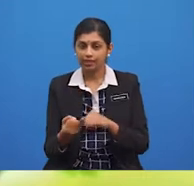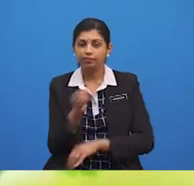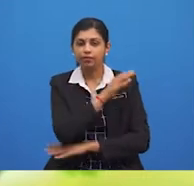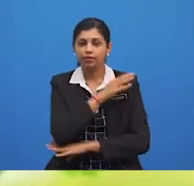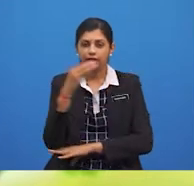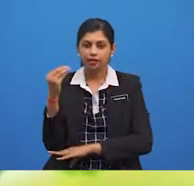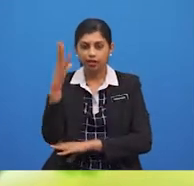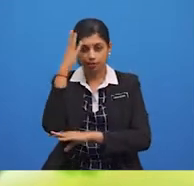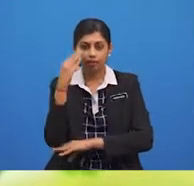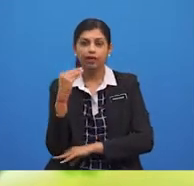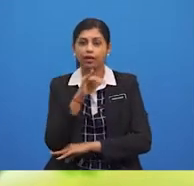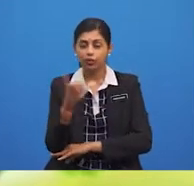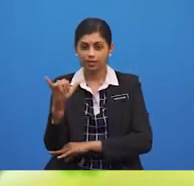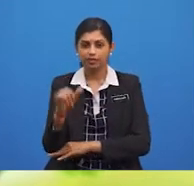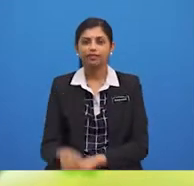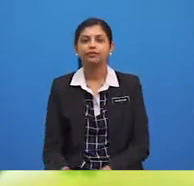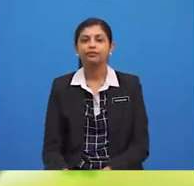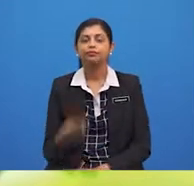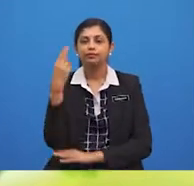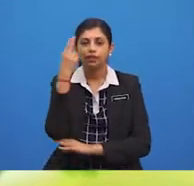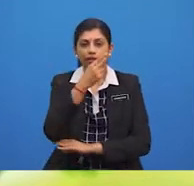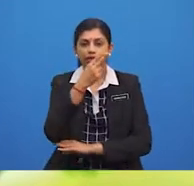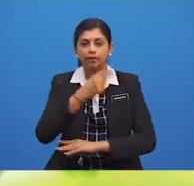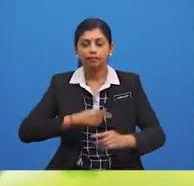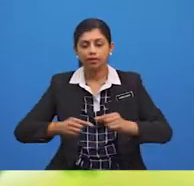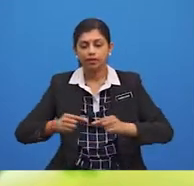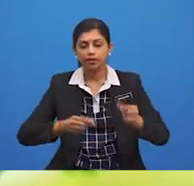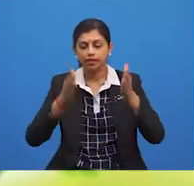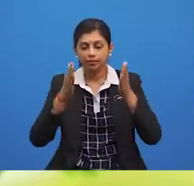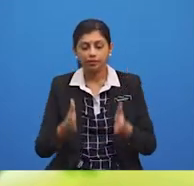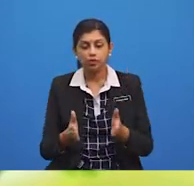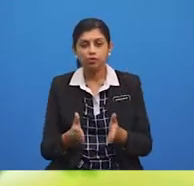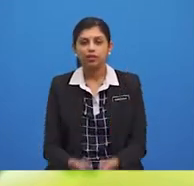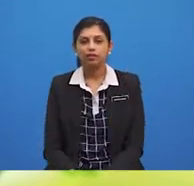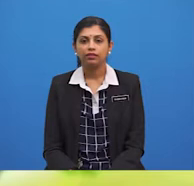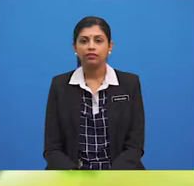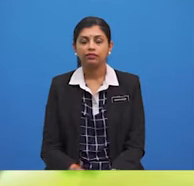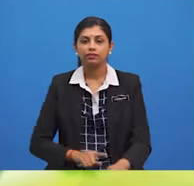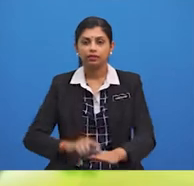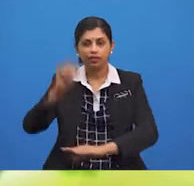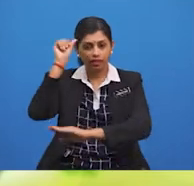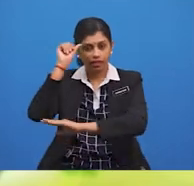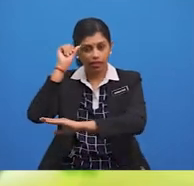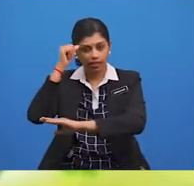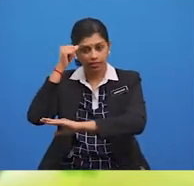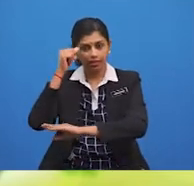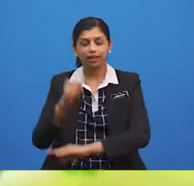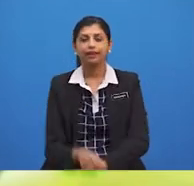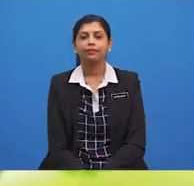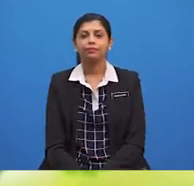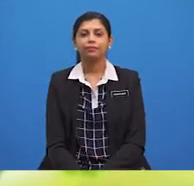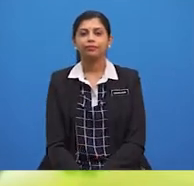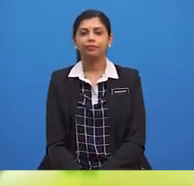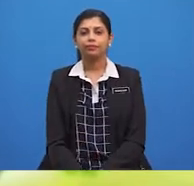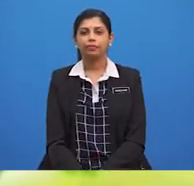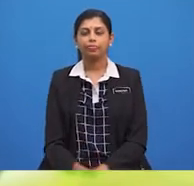dan pengaruhnya terhadap kegiatan manusia di Asia. Sekarang,